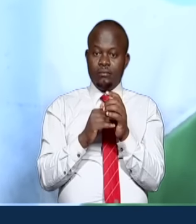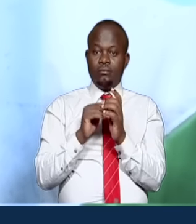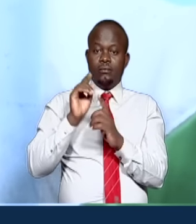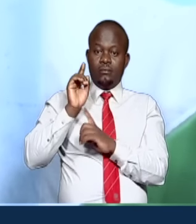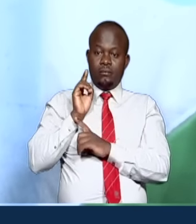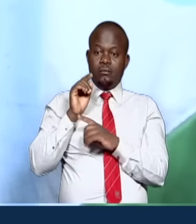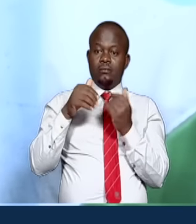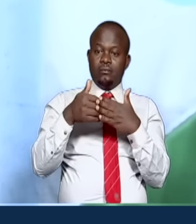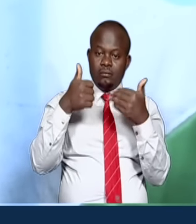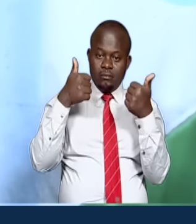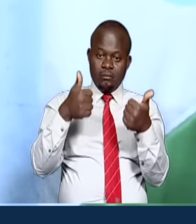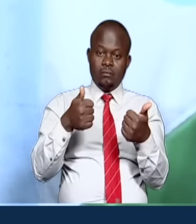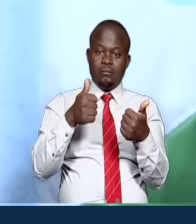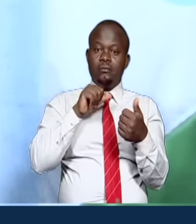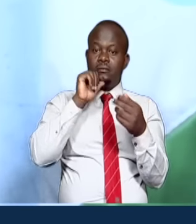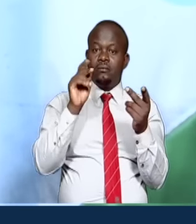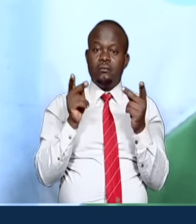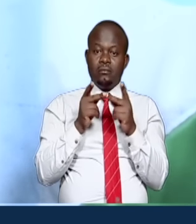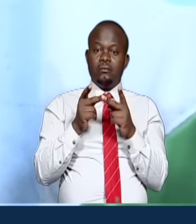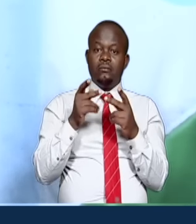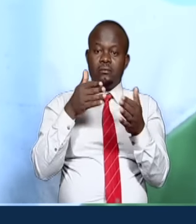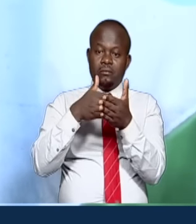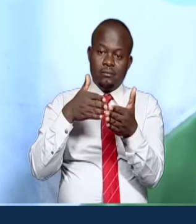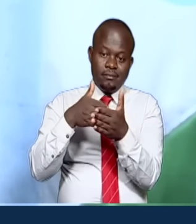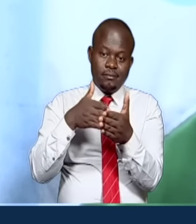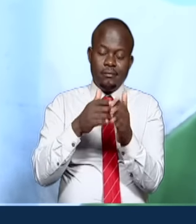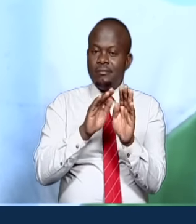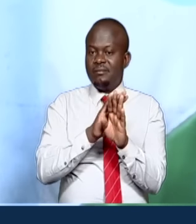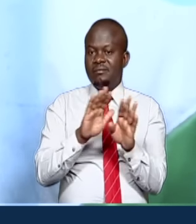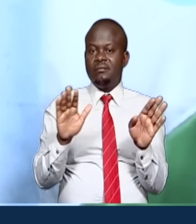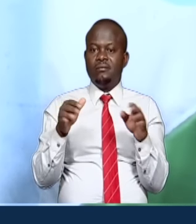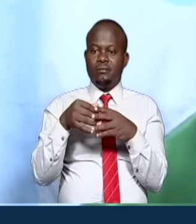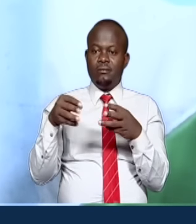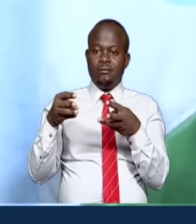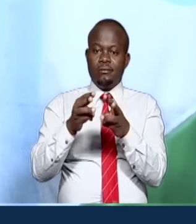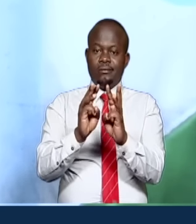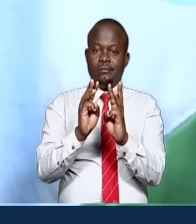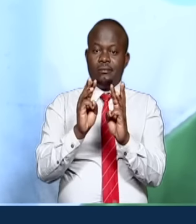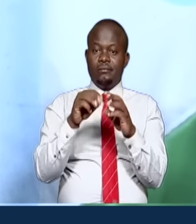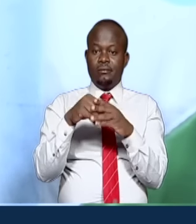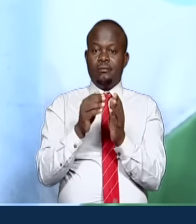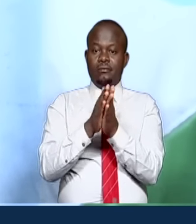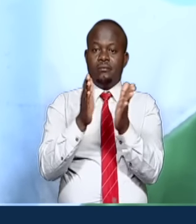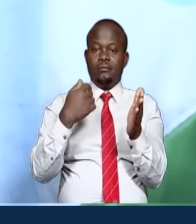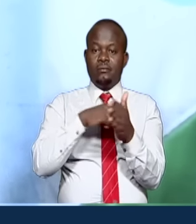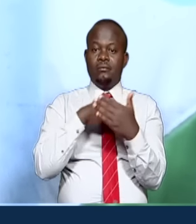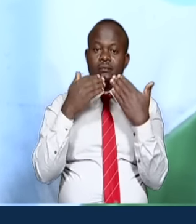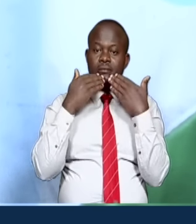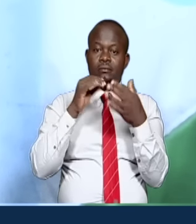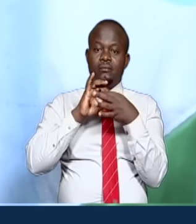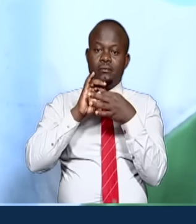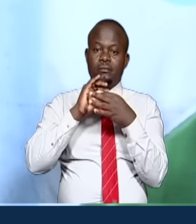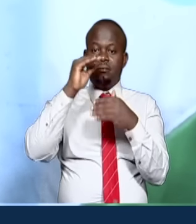n'umutekano wari umeze neza, ntaho twigeze tubangamirwa ku buryo muri rusange rwose twashima imikoranire